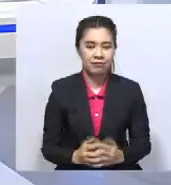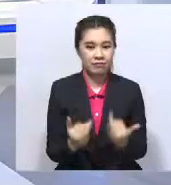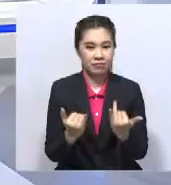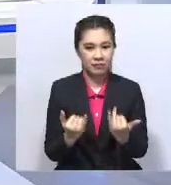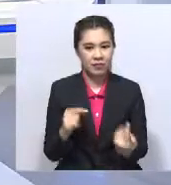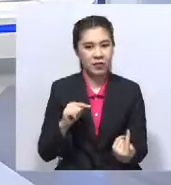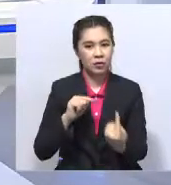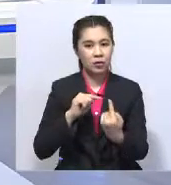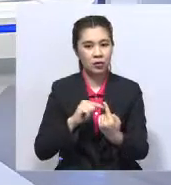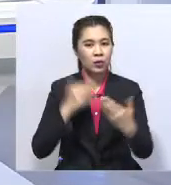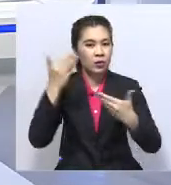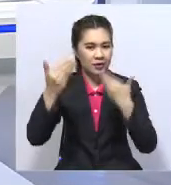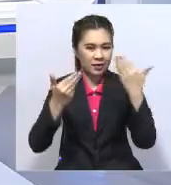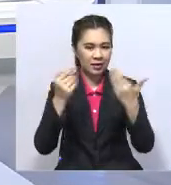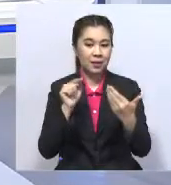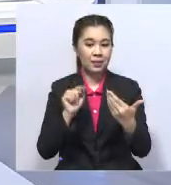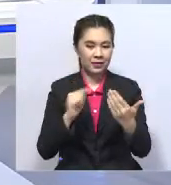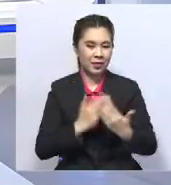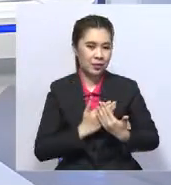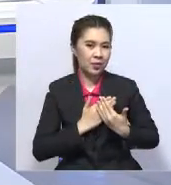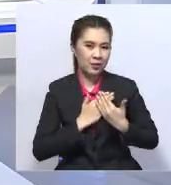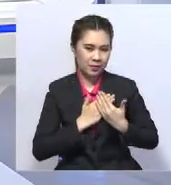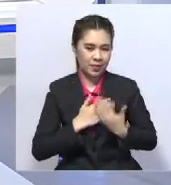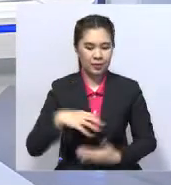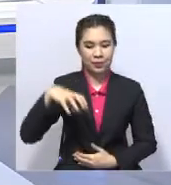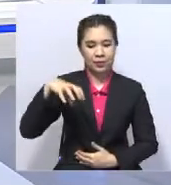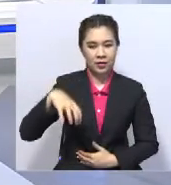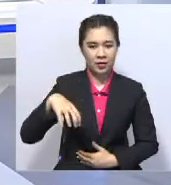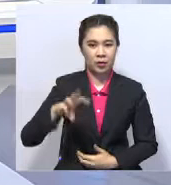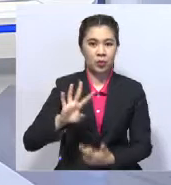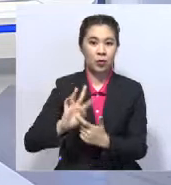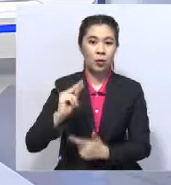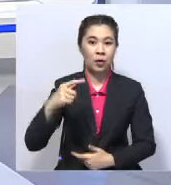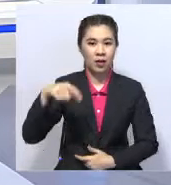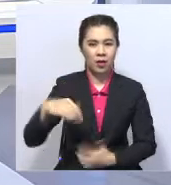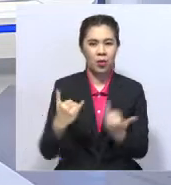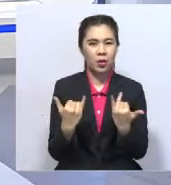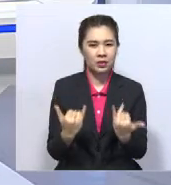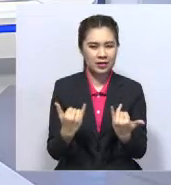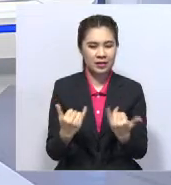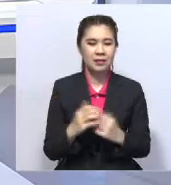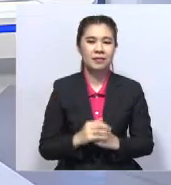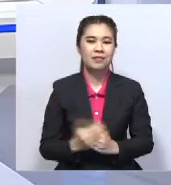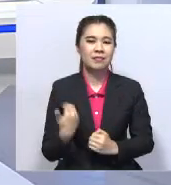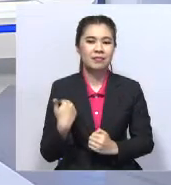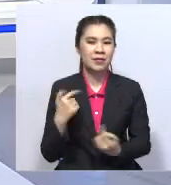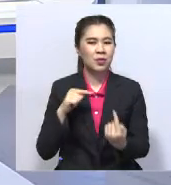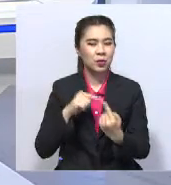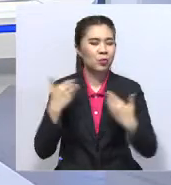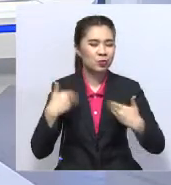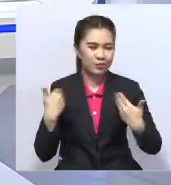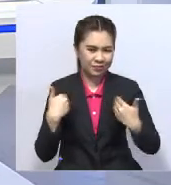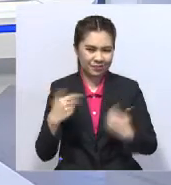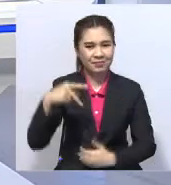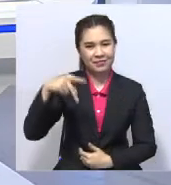และสำหรับบรรยากาศงานอุ่นไอรักคลายความหนาวณพระลานพระราชวังดุสิตวันนี้นะครับบรรยากาศก็ยังคงคึกคักเป็นพิเศษนะ